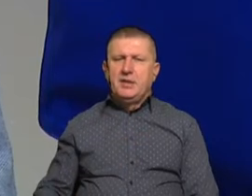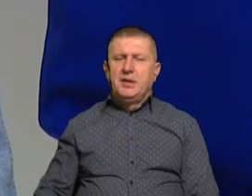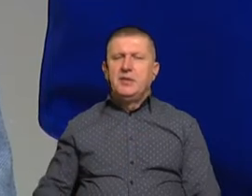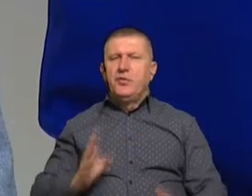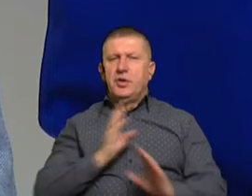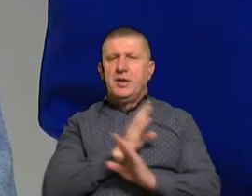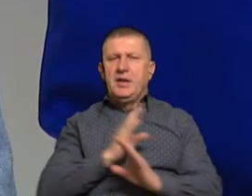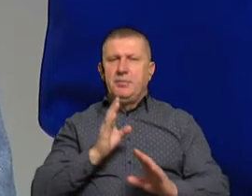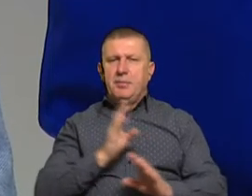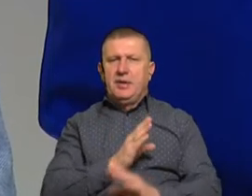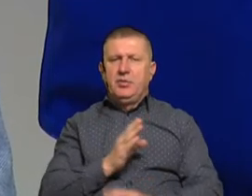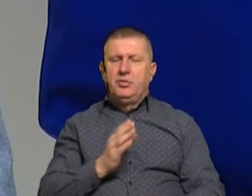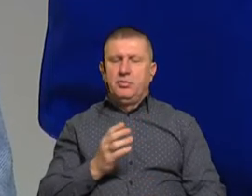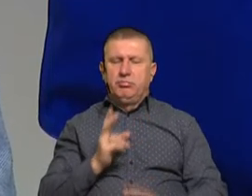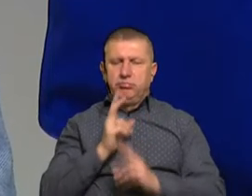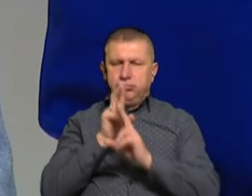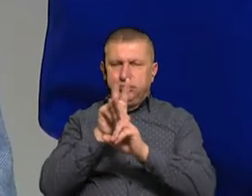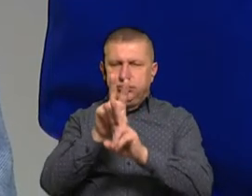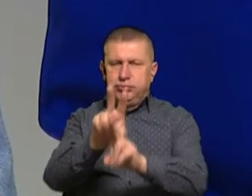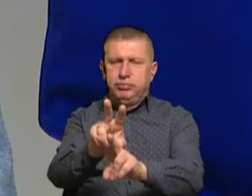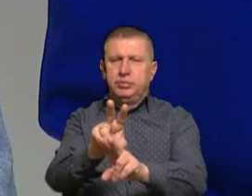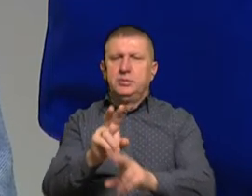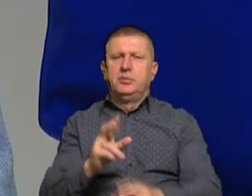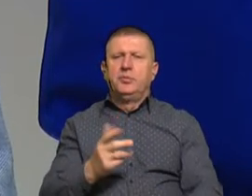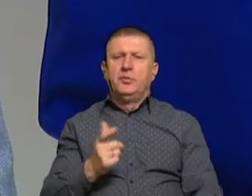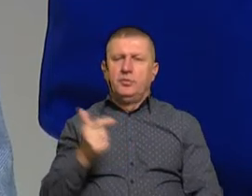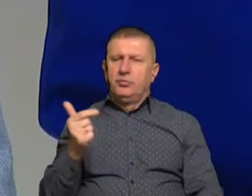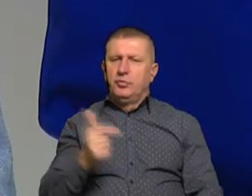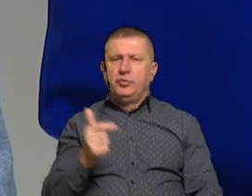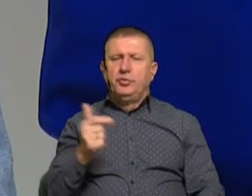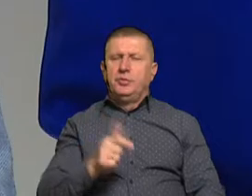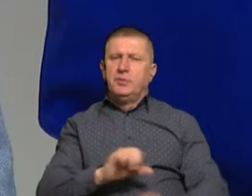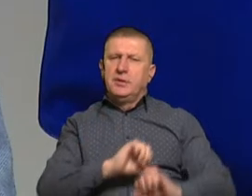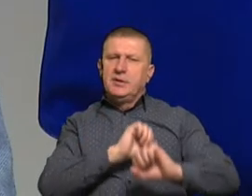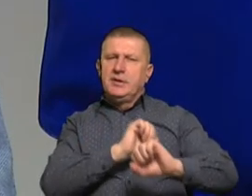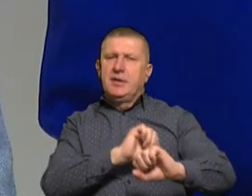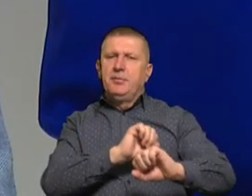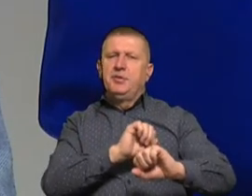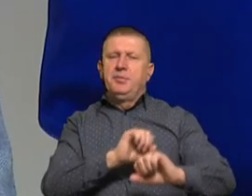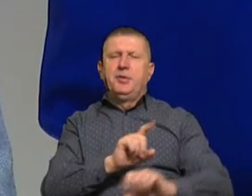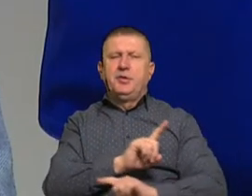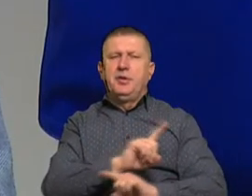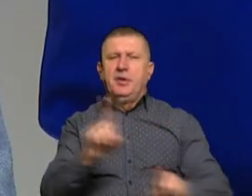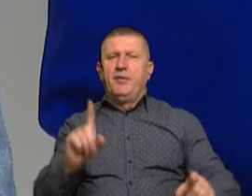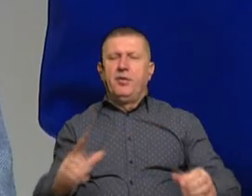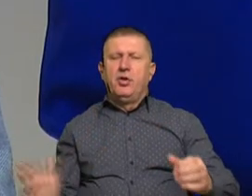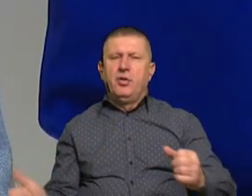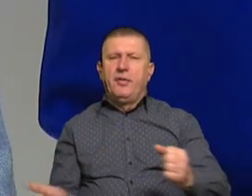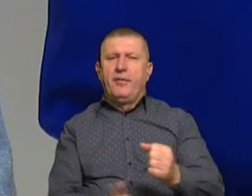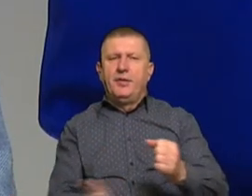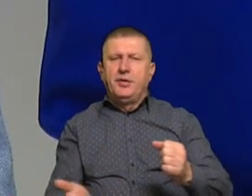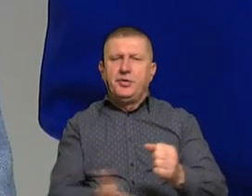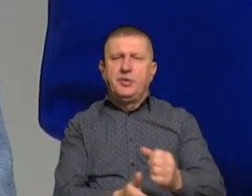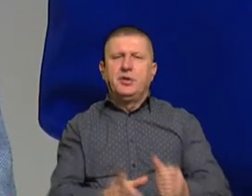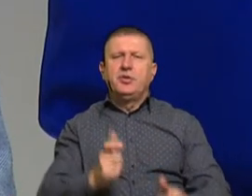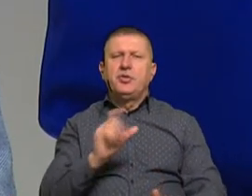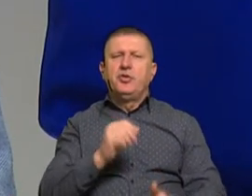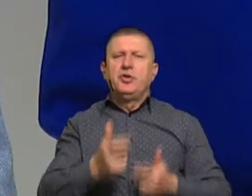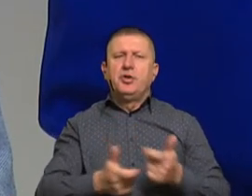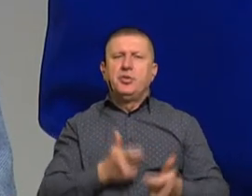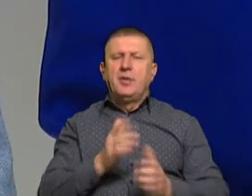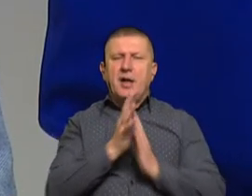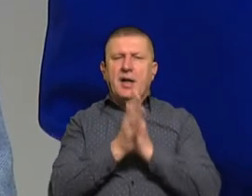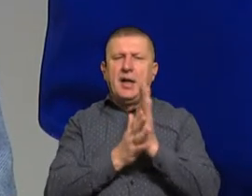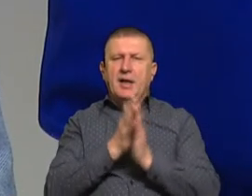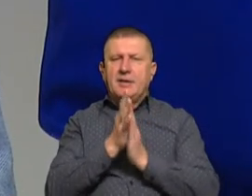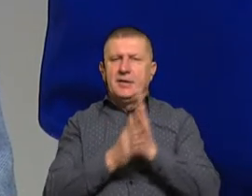działaniom, które robimy tutaj na terenie Bielska-Białej. co jeszcze można zrobić. Na przykład lasy